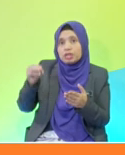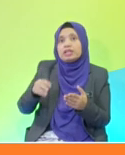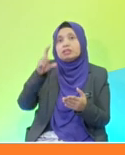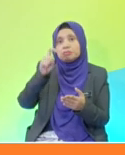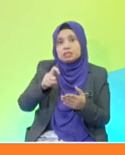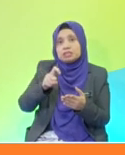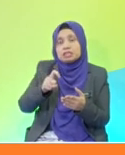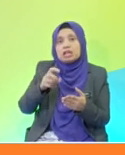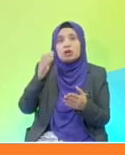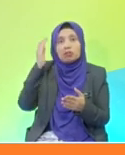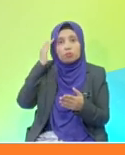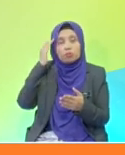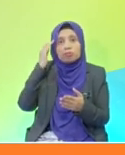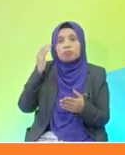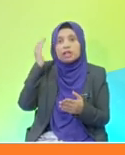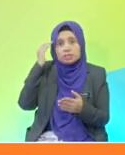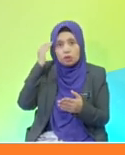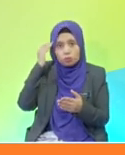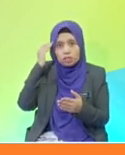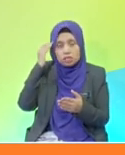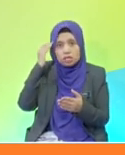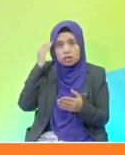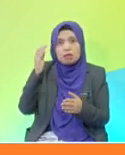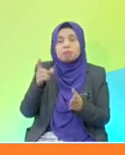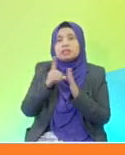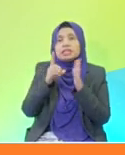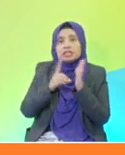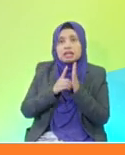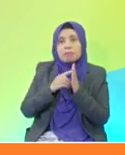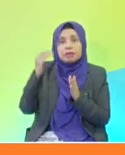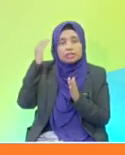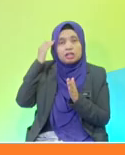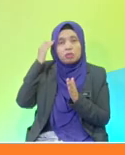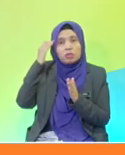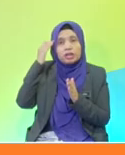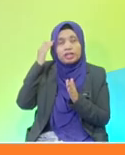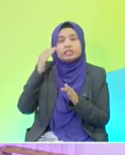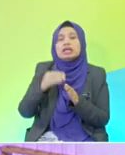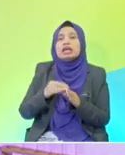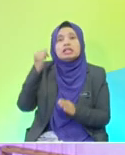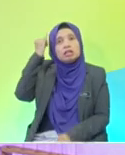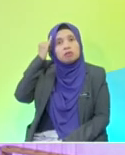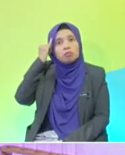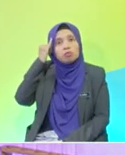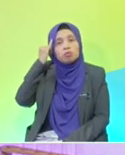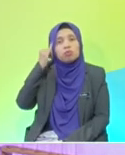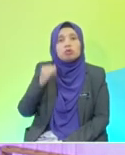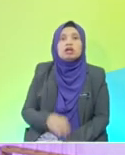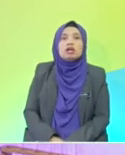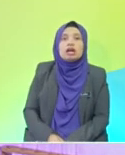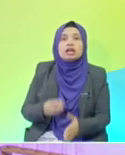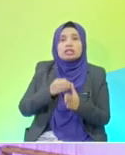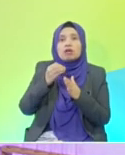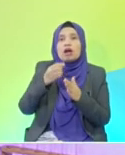mengetahui berdasarkan pengetahuan yang berdasarkan kamu berdasarkan apa yang telah candu belajar